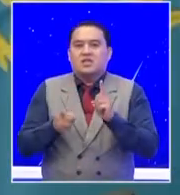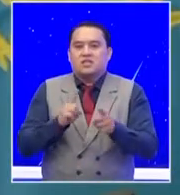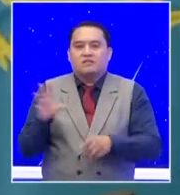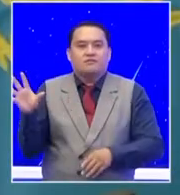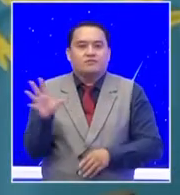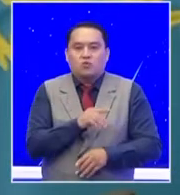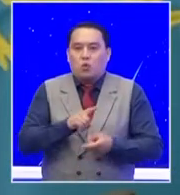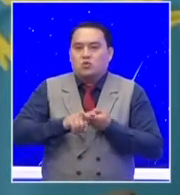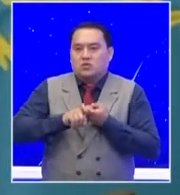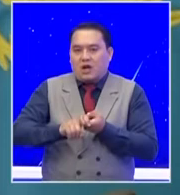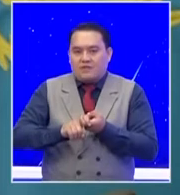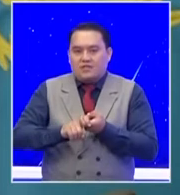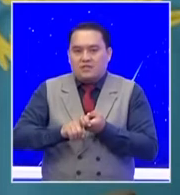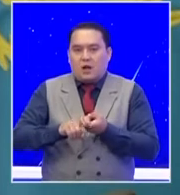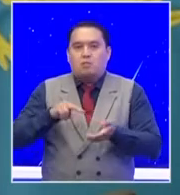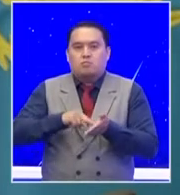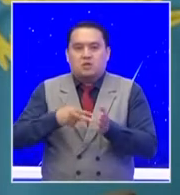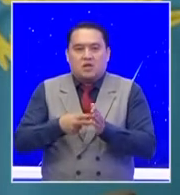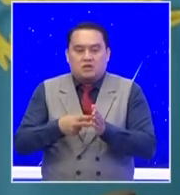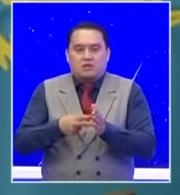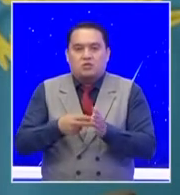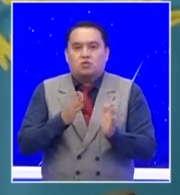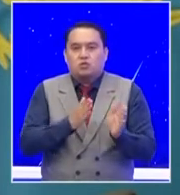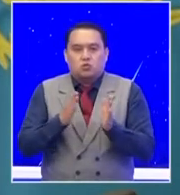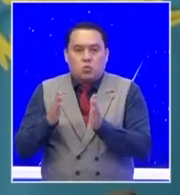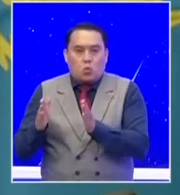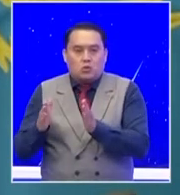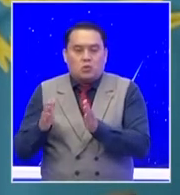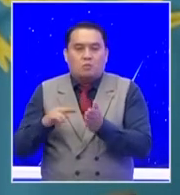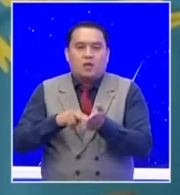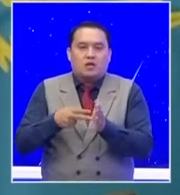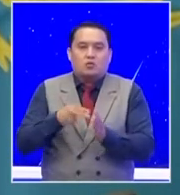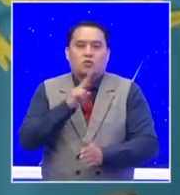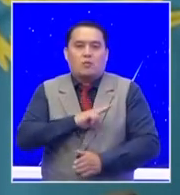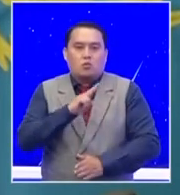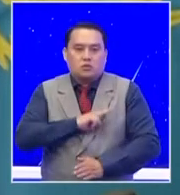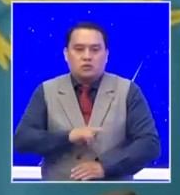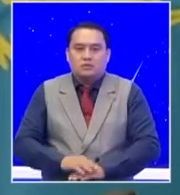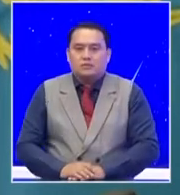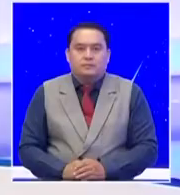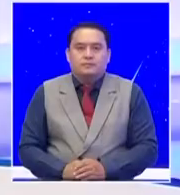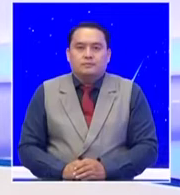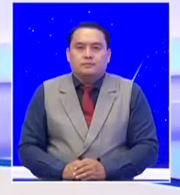это зависит от такой планомерной, четкой, спланированной работы.